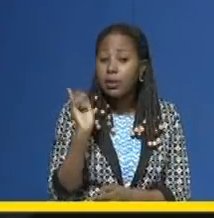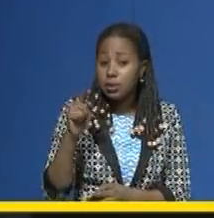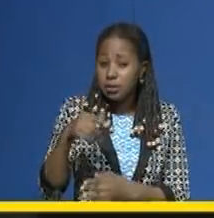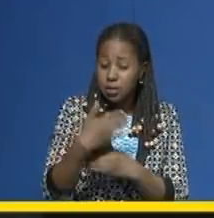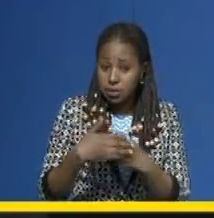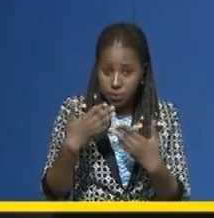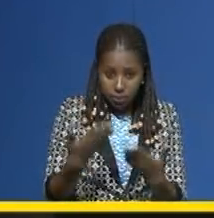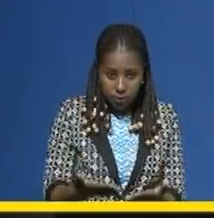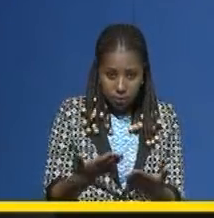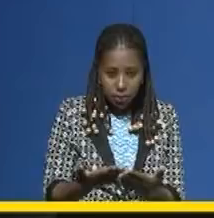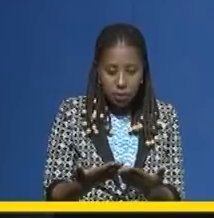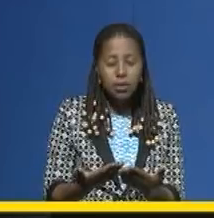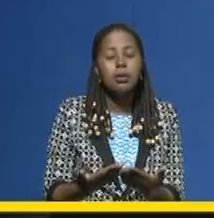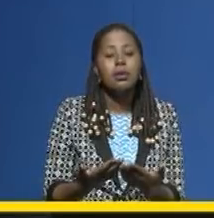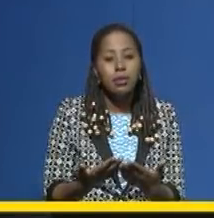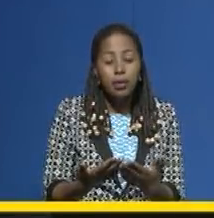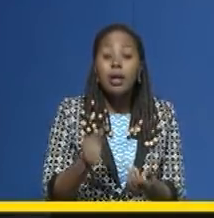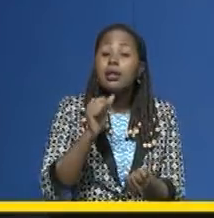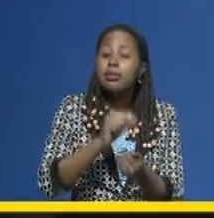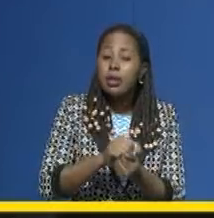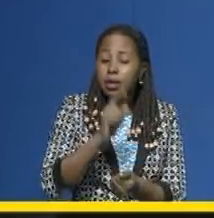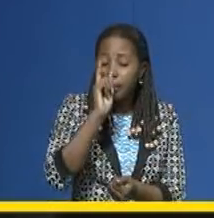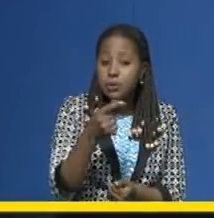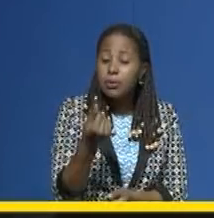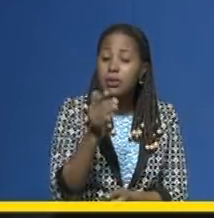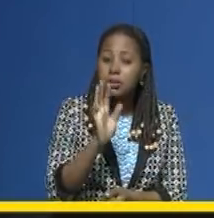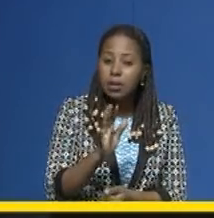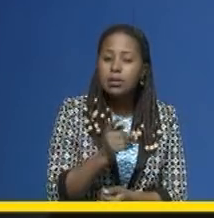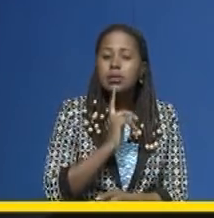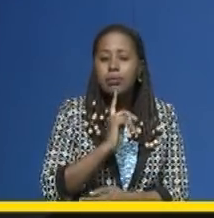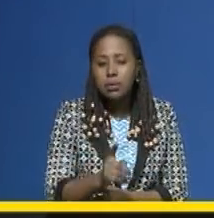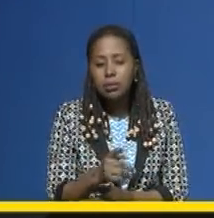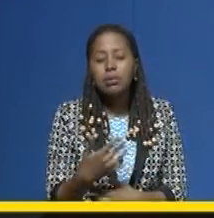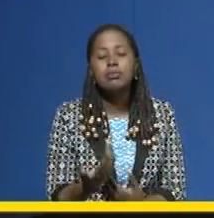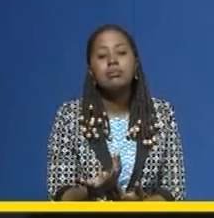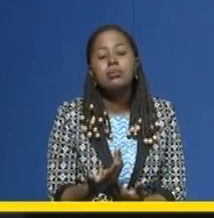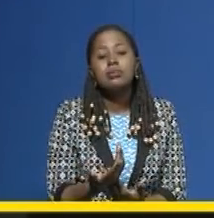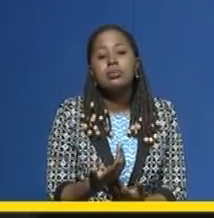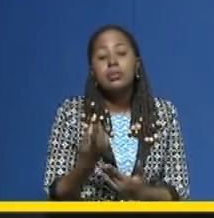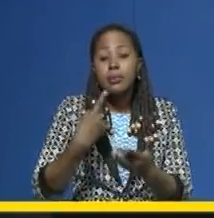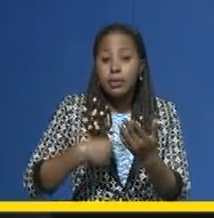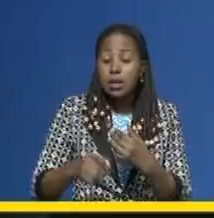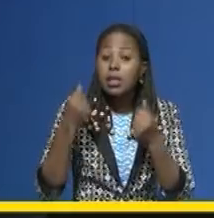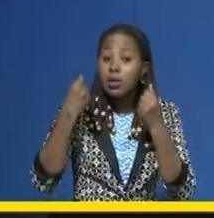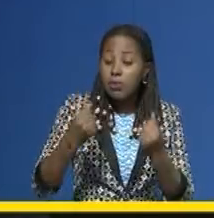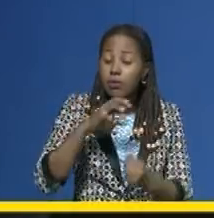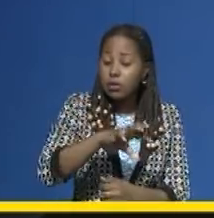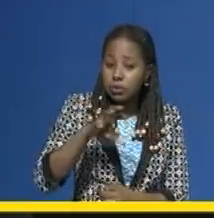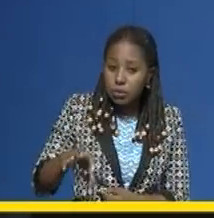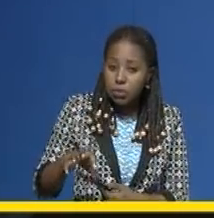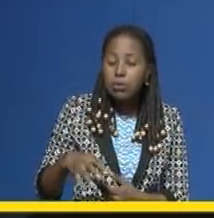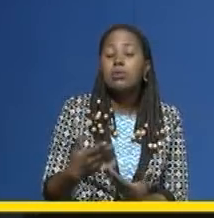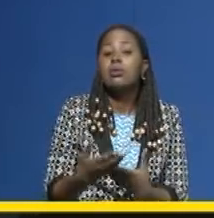kulivyo sasa. Ni bidhaa ambazo bei zake zinaamuliwa katika nguvu za soko,